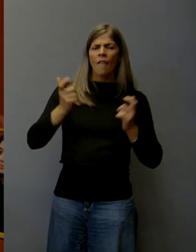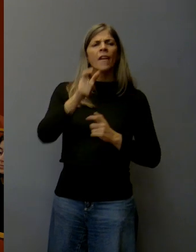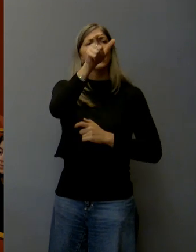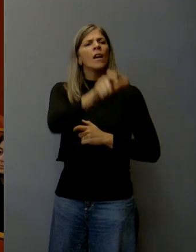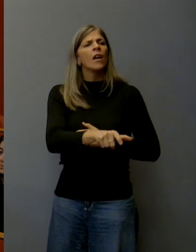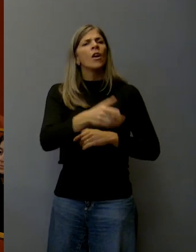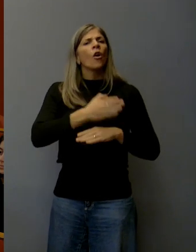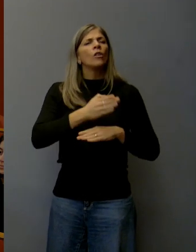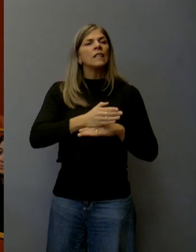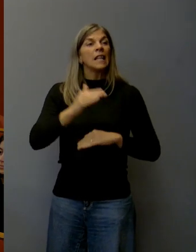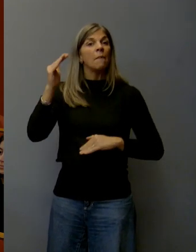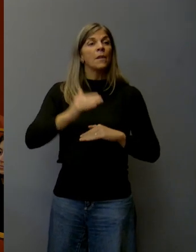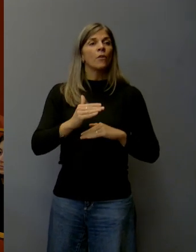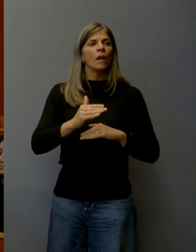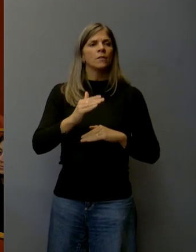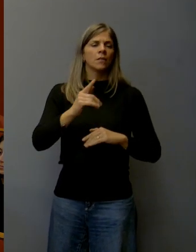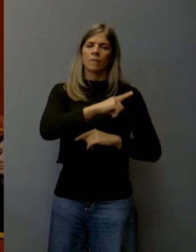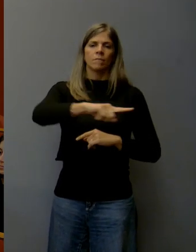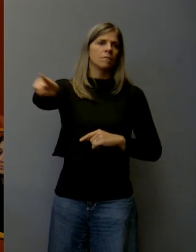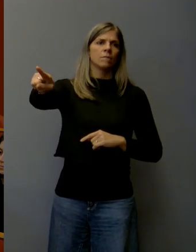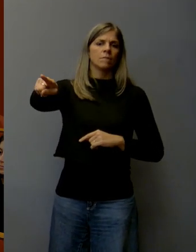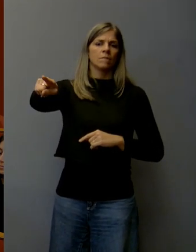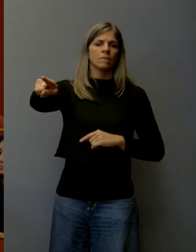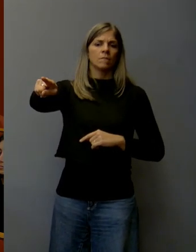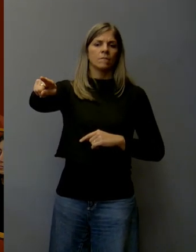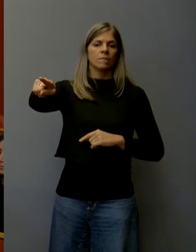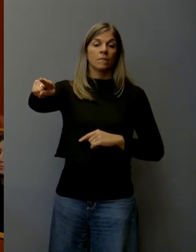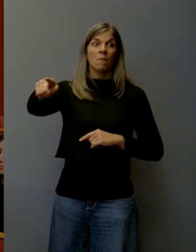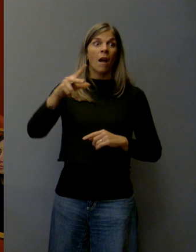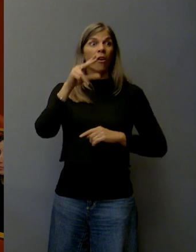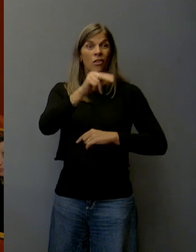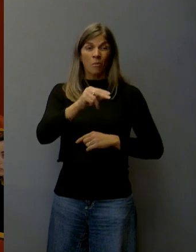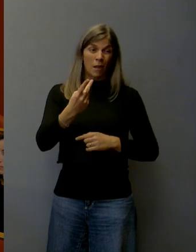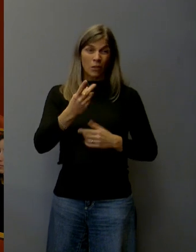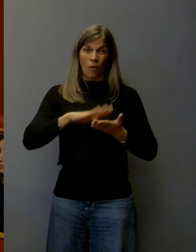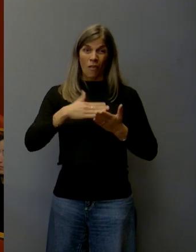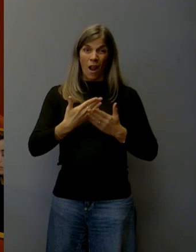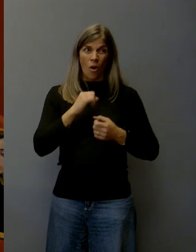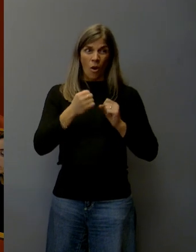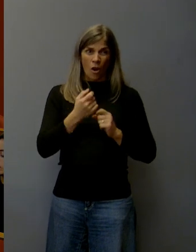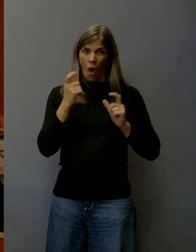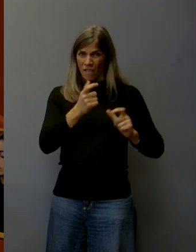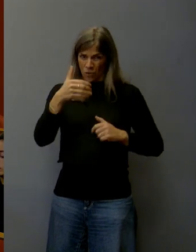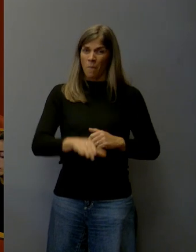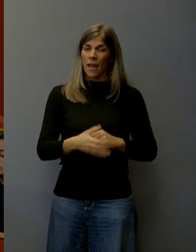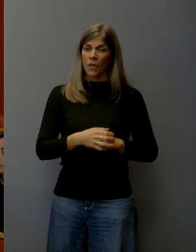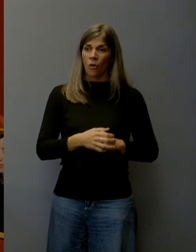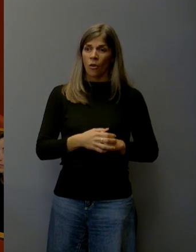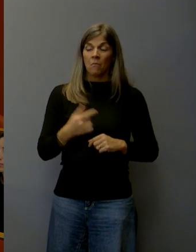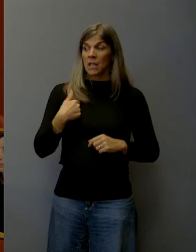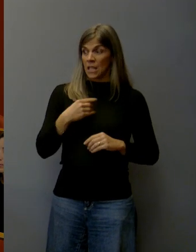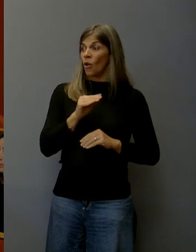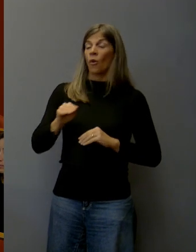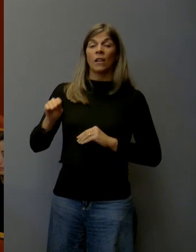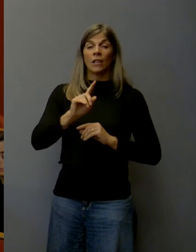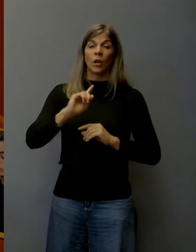di minoranza ad uscire dall'aula con un atteggiamento che era molto simile Io chiedo che tutte le persone che fanno parte di questo